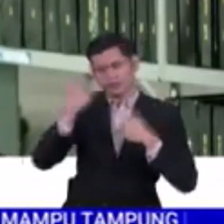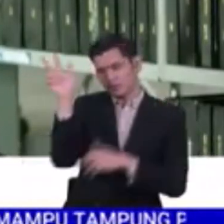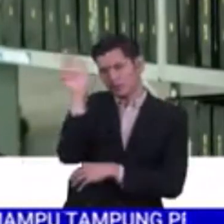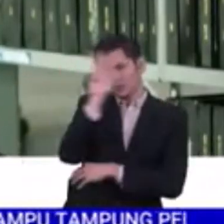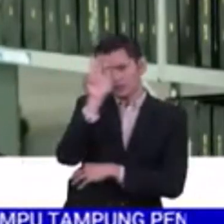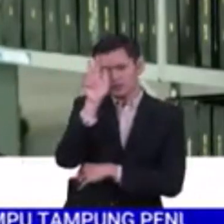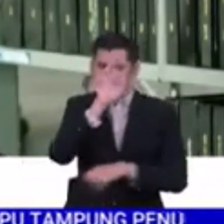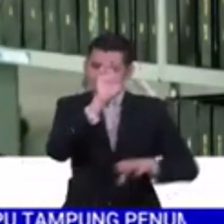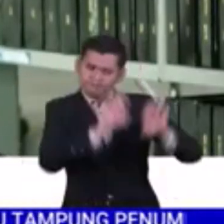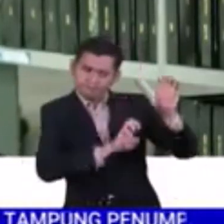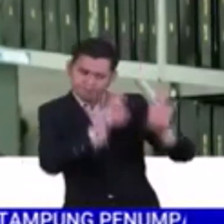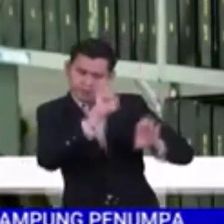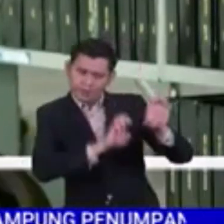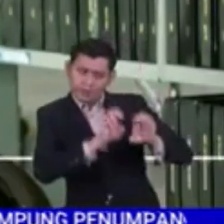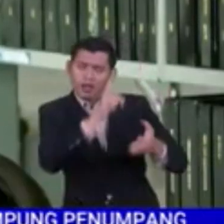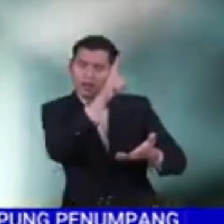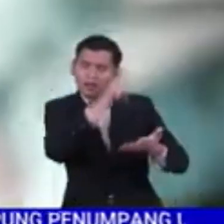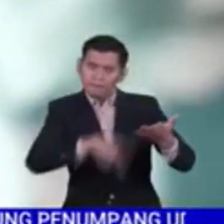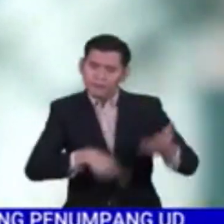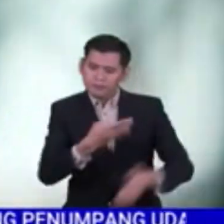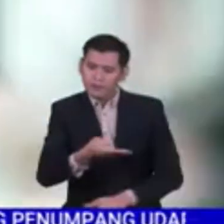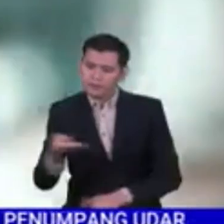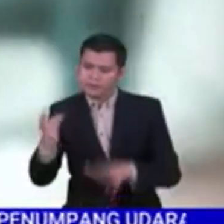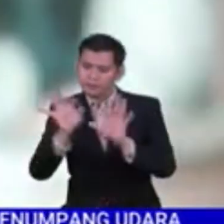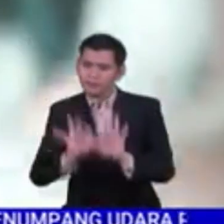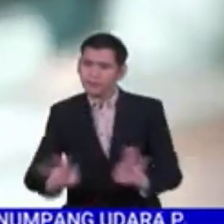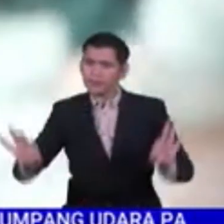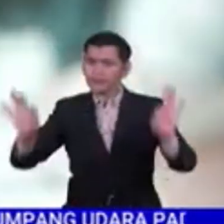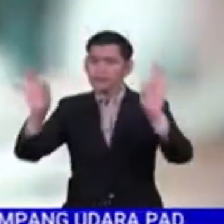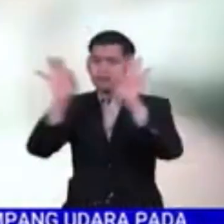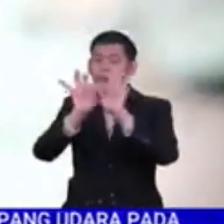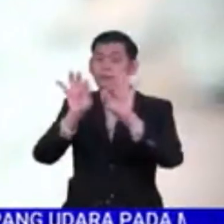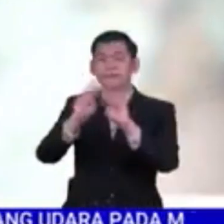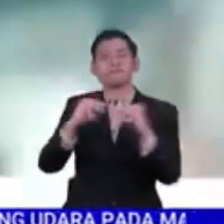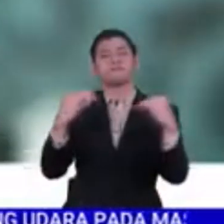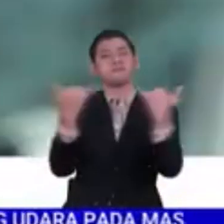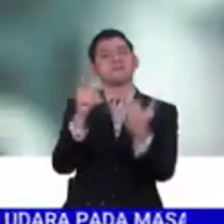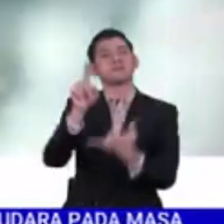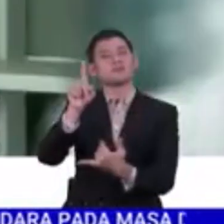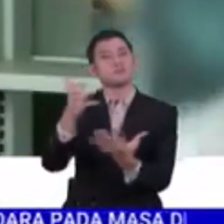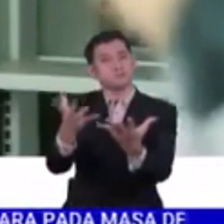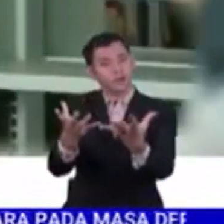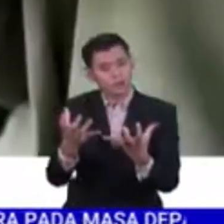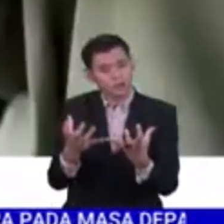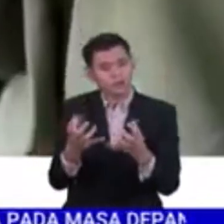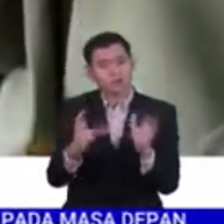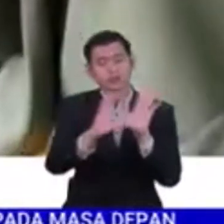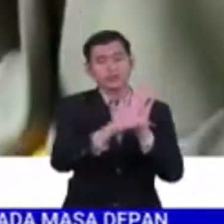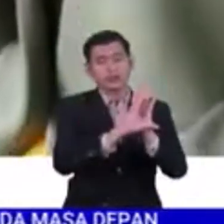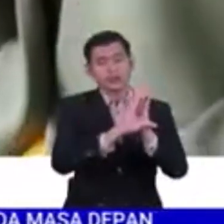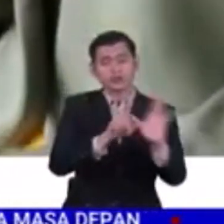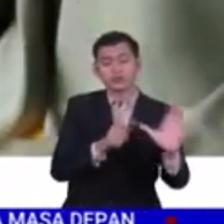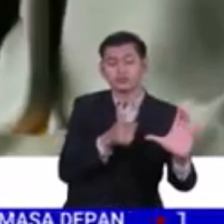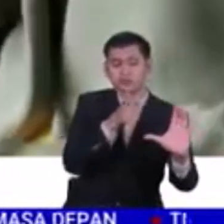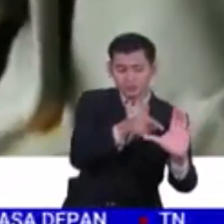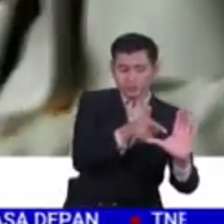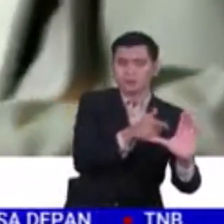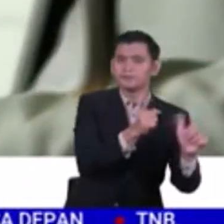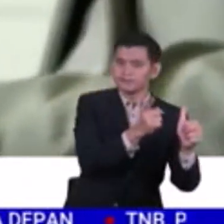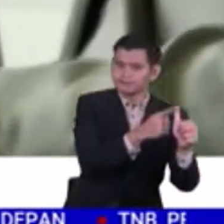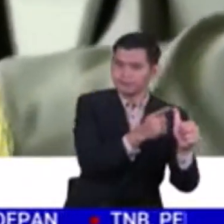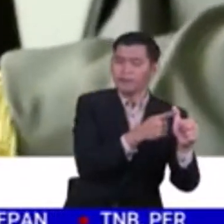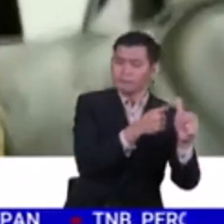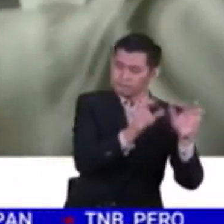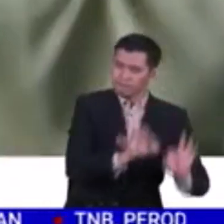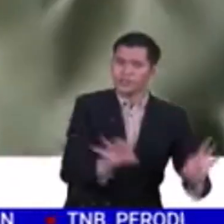kira apakah bahan-bahan asas ya, yang masyarakat perlukan. Contohnya petrol bagi saya itu satu perkara yang